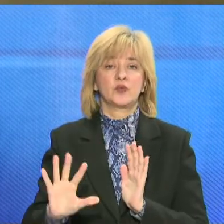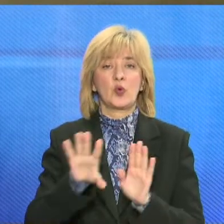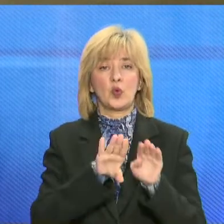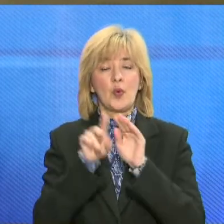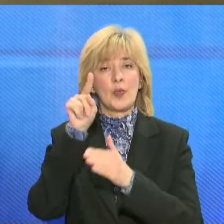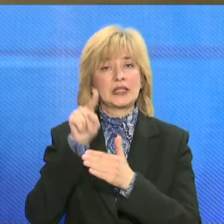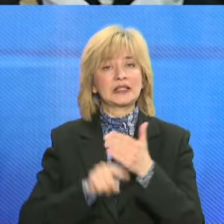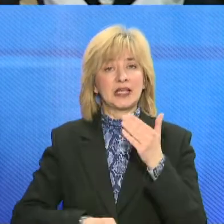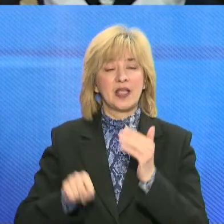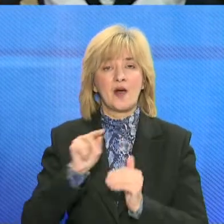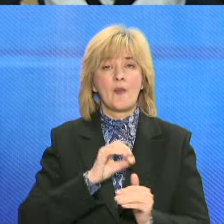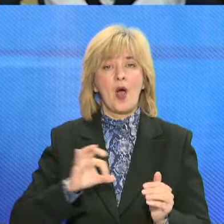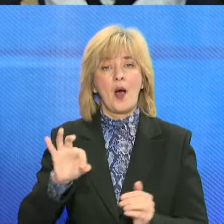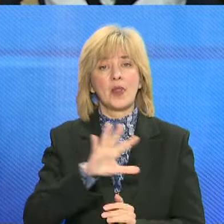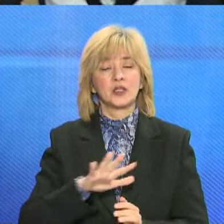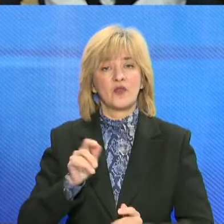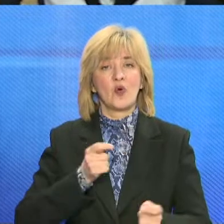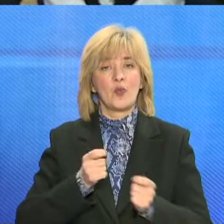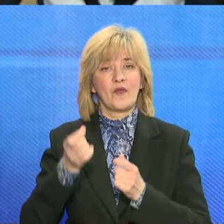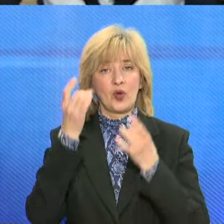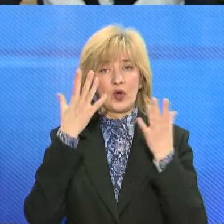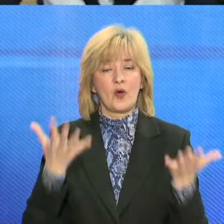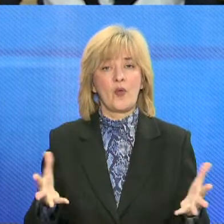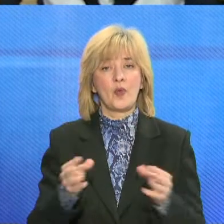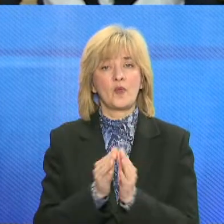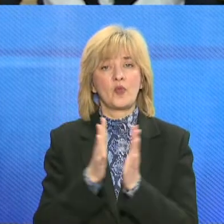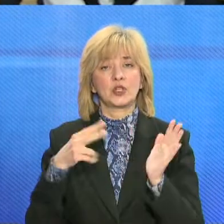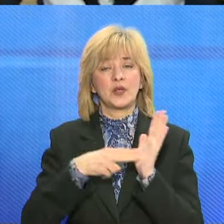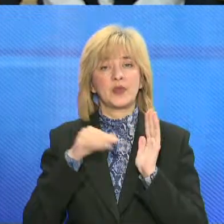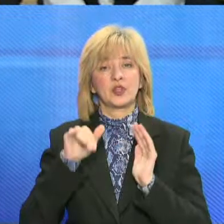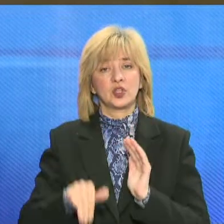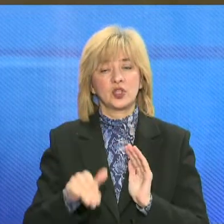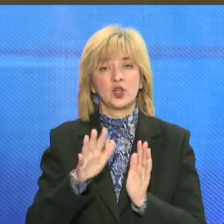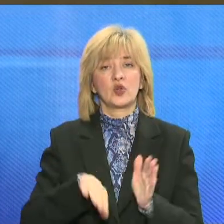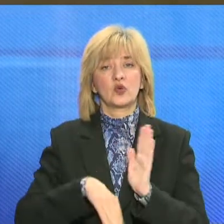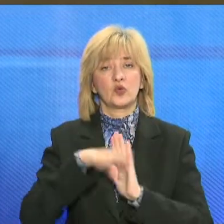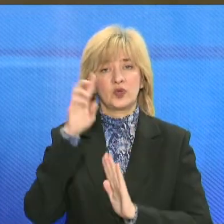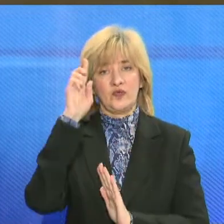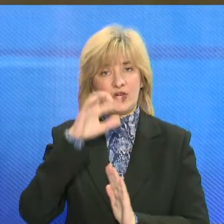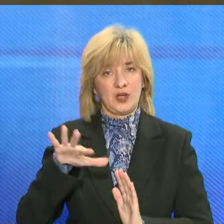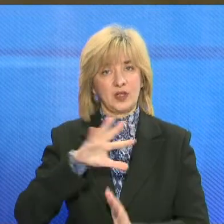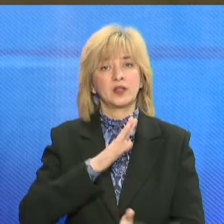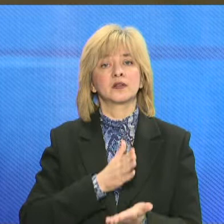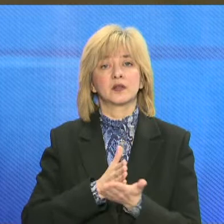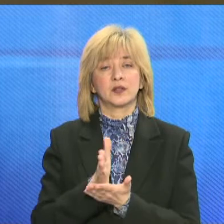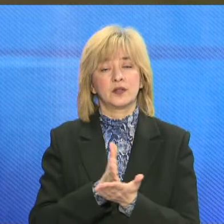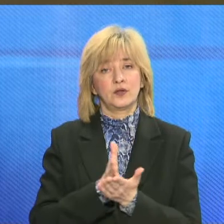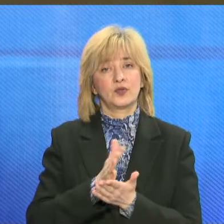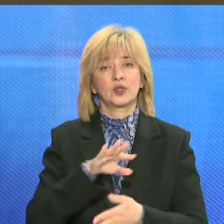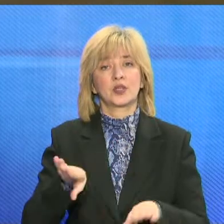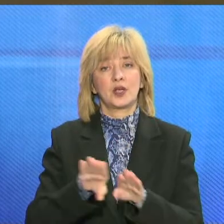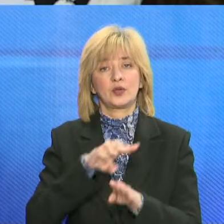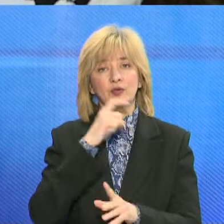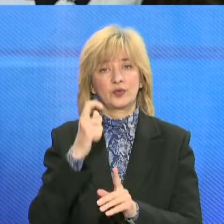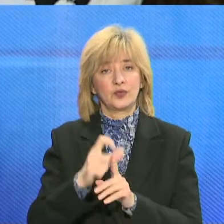ўпраўлення культуры, якое аб'ядноўвае звыш 7 тысяч чалавек, лепшым у краіне, цалкам заслужанае. З такіх словаў пачаў